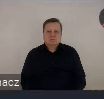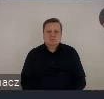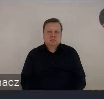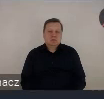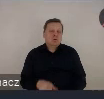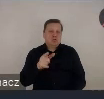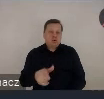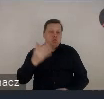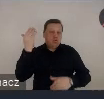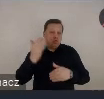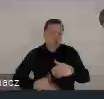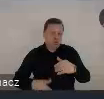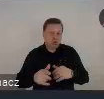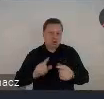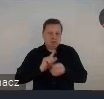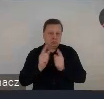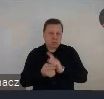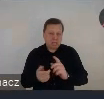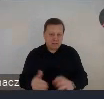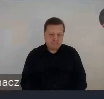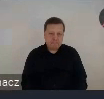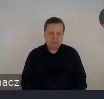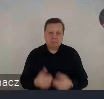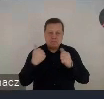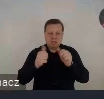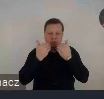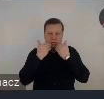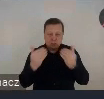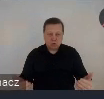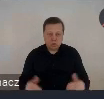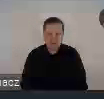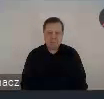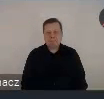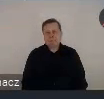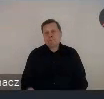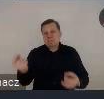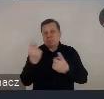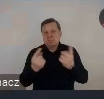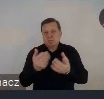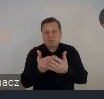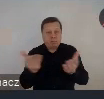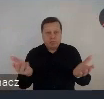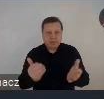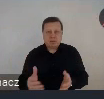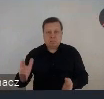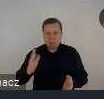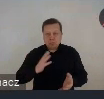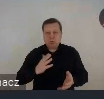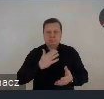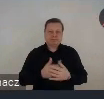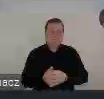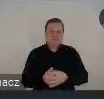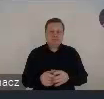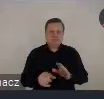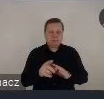kończymy nasze dzisiejsze spotkanie. Dziękuję Państwu za uwagę. Mam nadzieję, że było